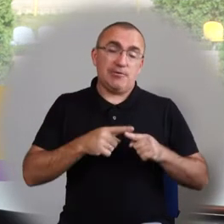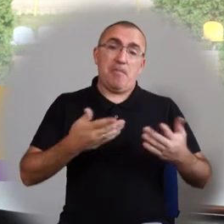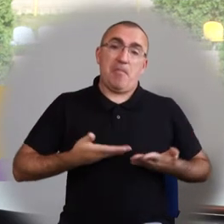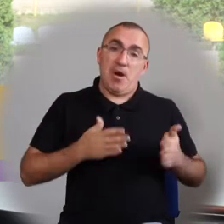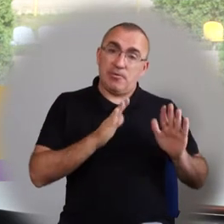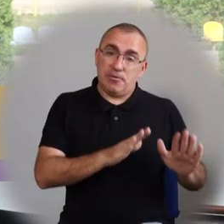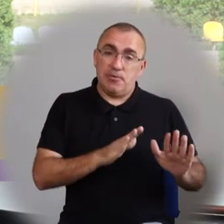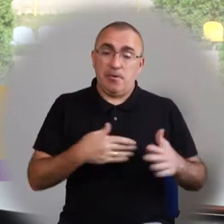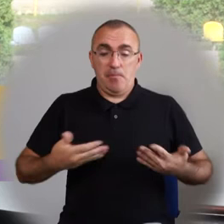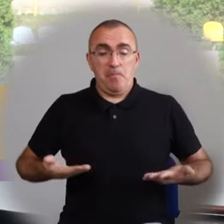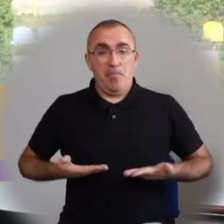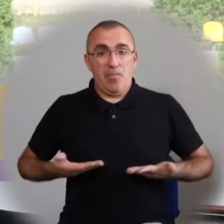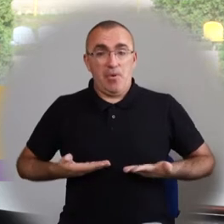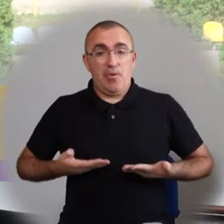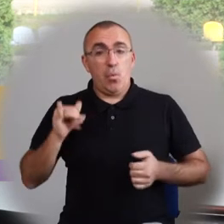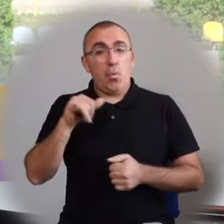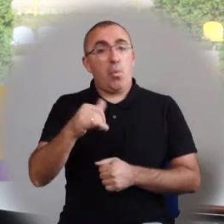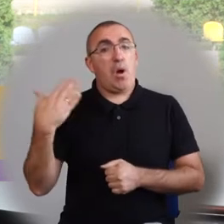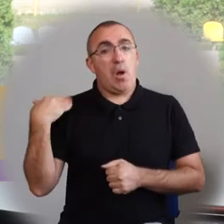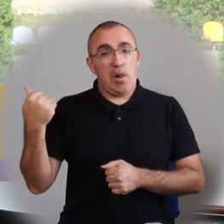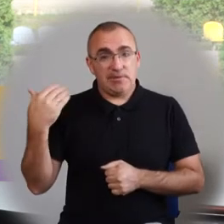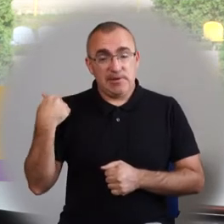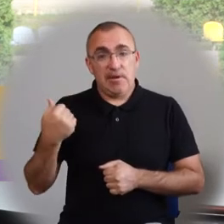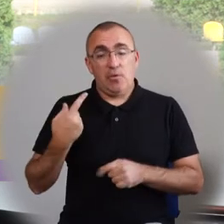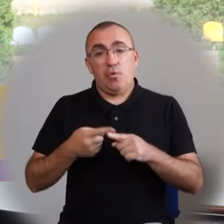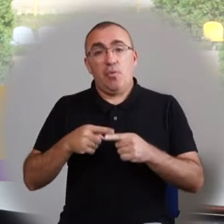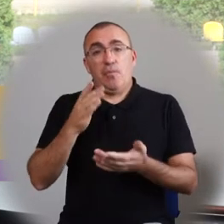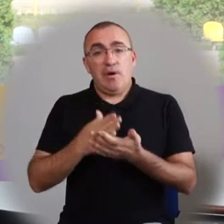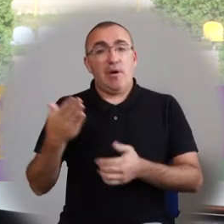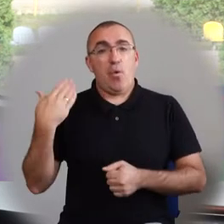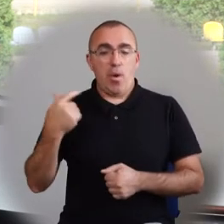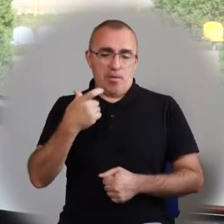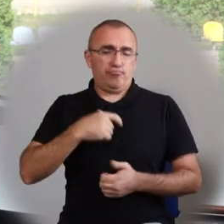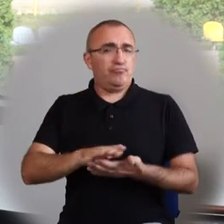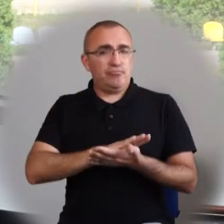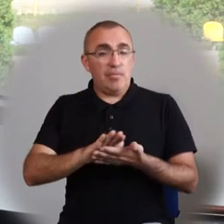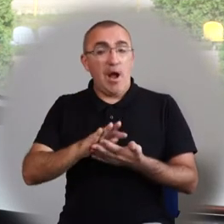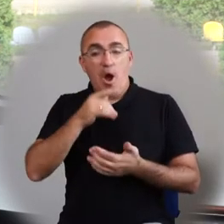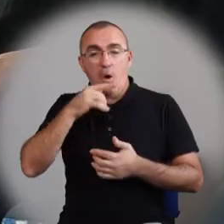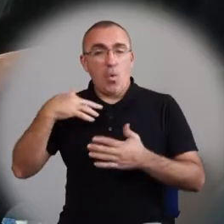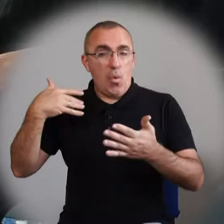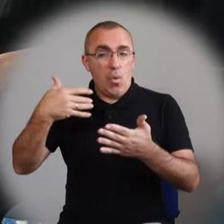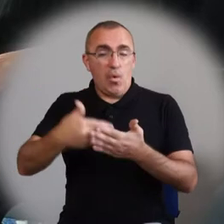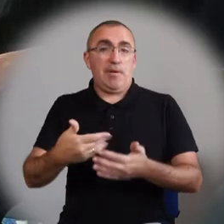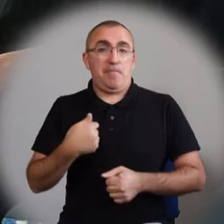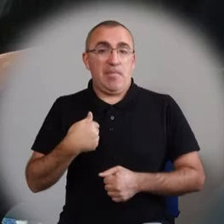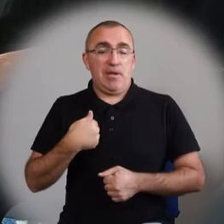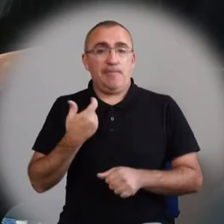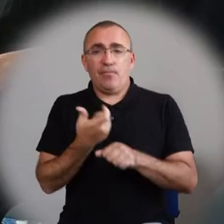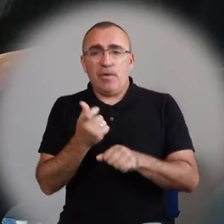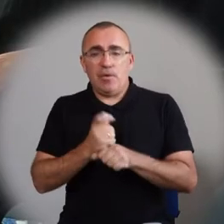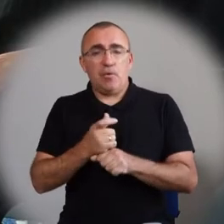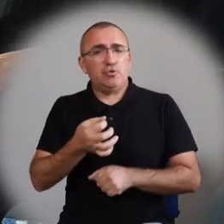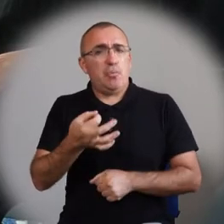мешкати. Мешкаю в Олександрії, тому є олександрійцем, а за ці роки мені